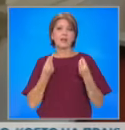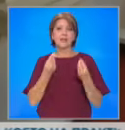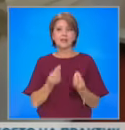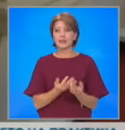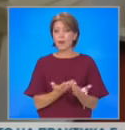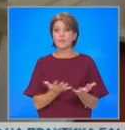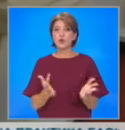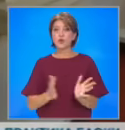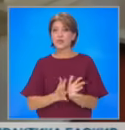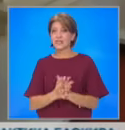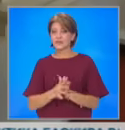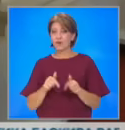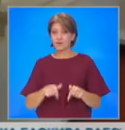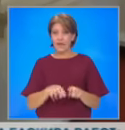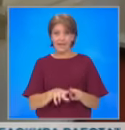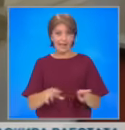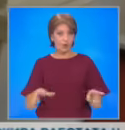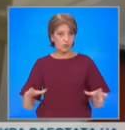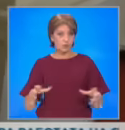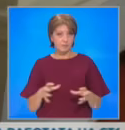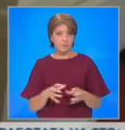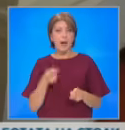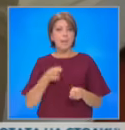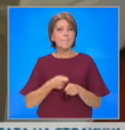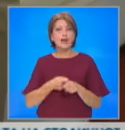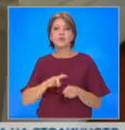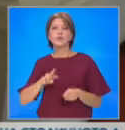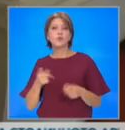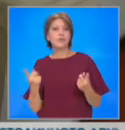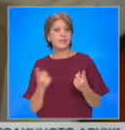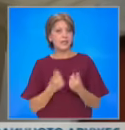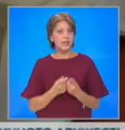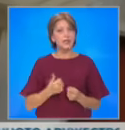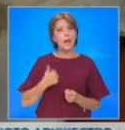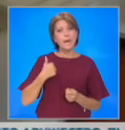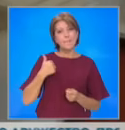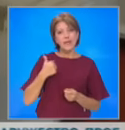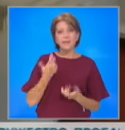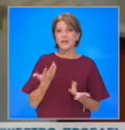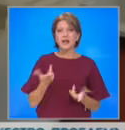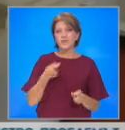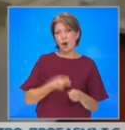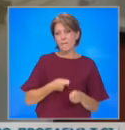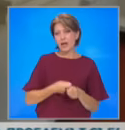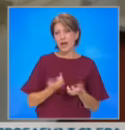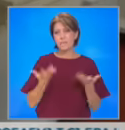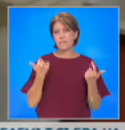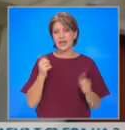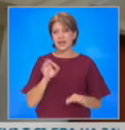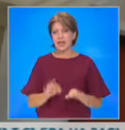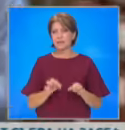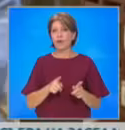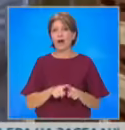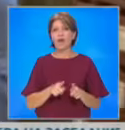събрание, както виждаме, организират други срещи. Явно, че БСП правят вече предизборна кампания. Не искаме да бъдем част от тяхната